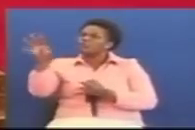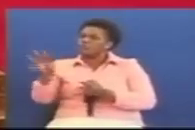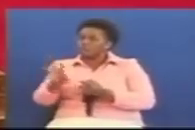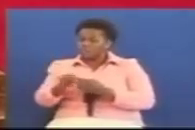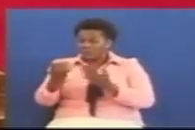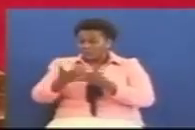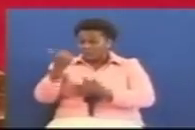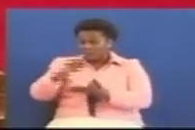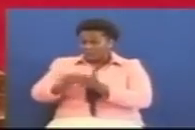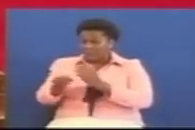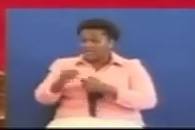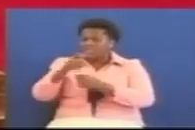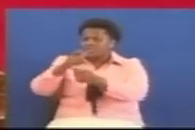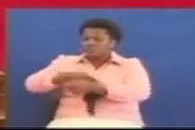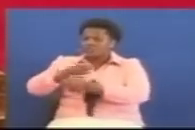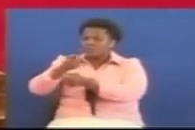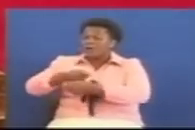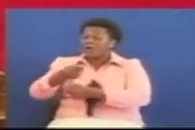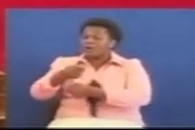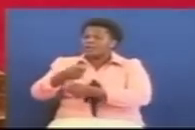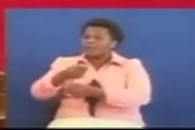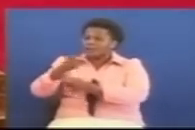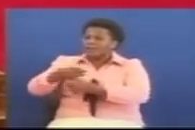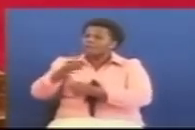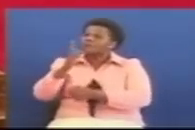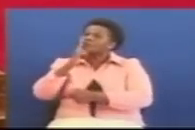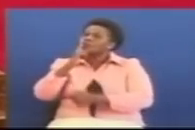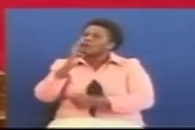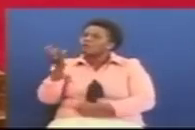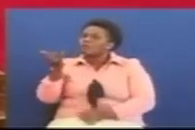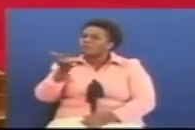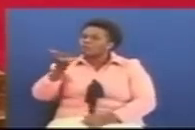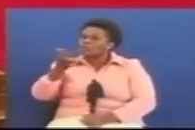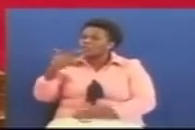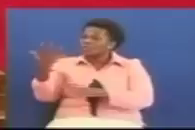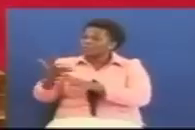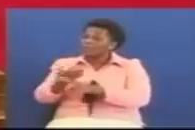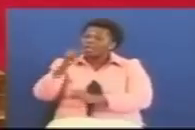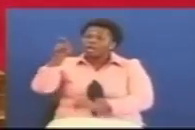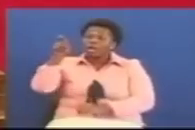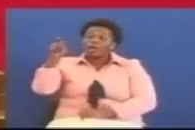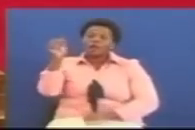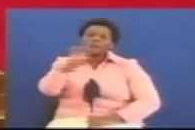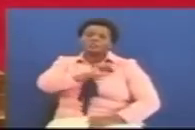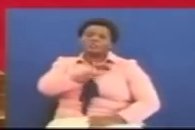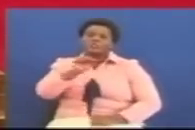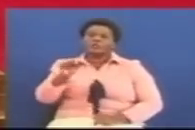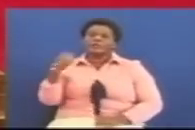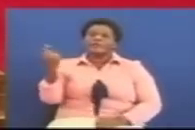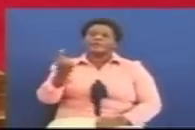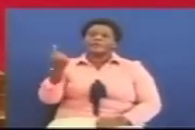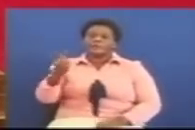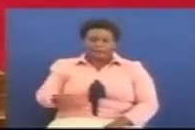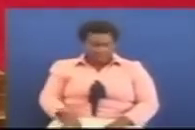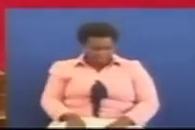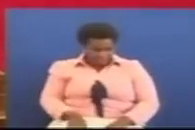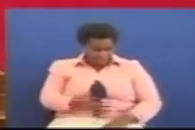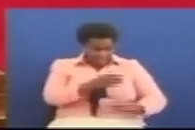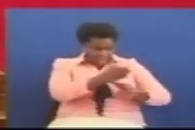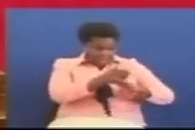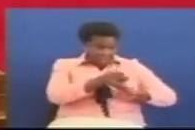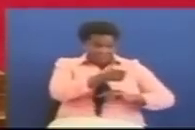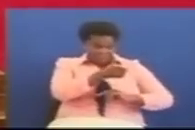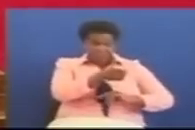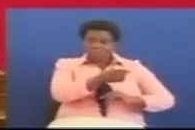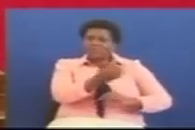Namtumbo na Songea vijijini mkoani Ruvuma. Kampuni hii ilieleza kuwa lipo soko kubwa la tumbaku aina ya